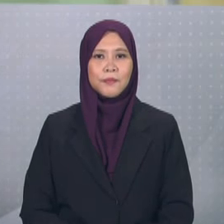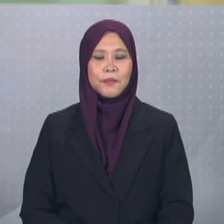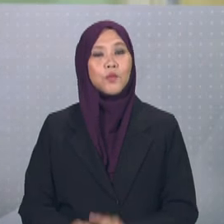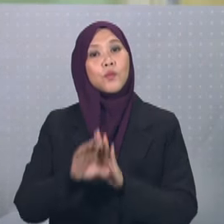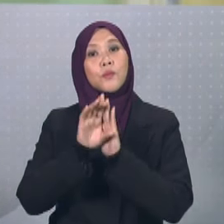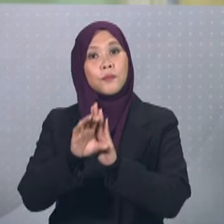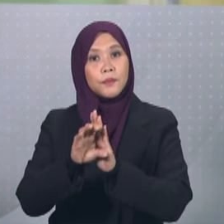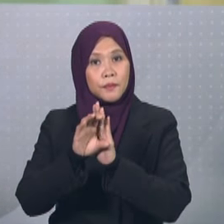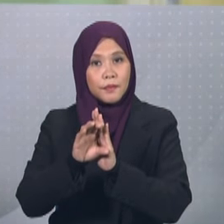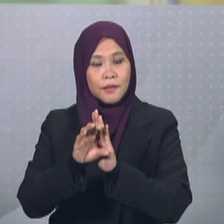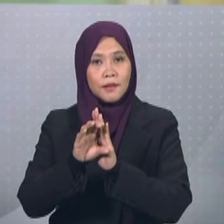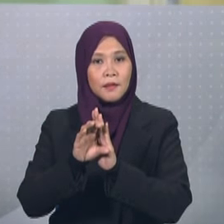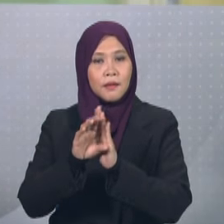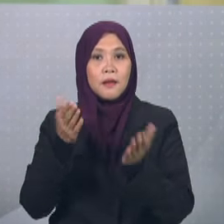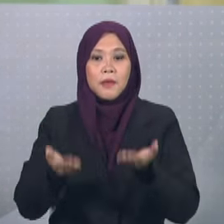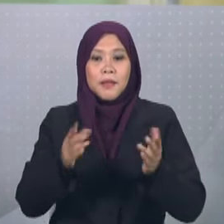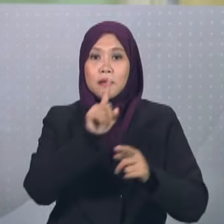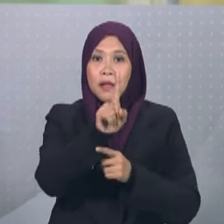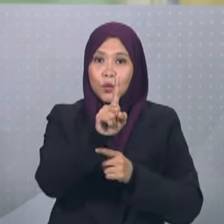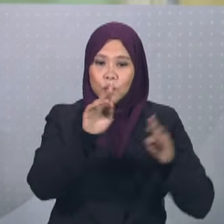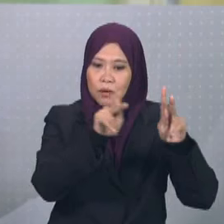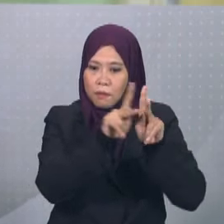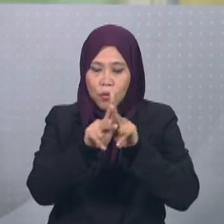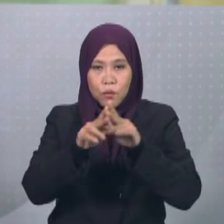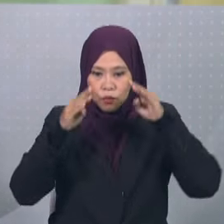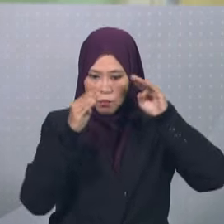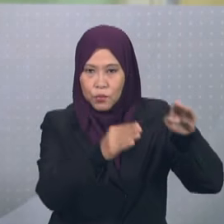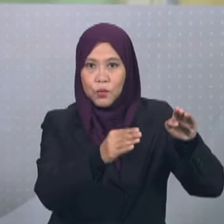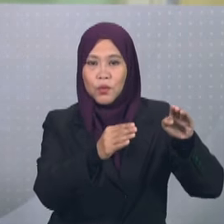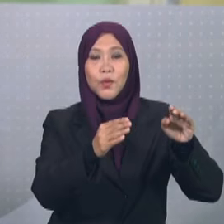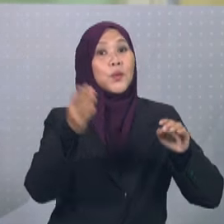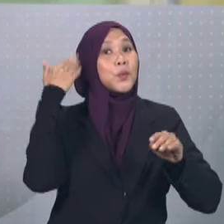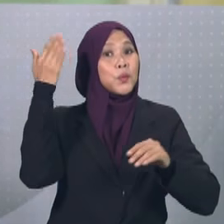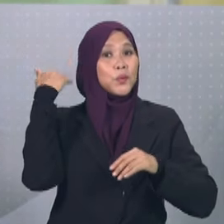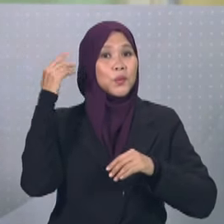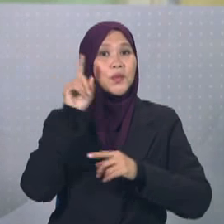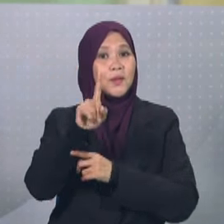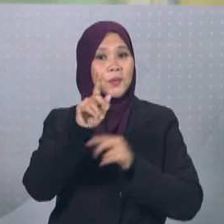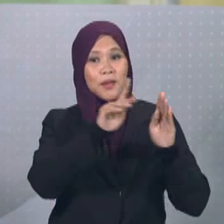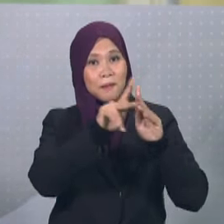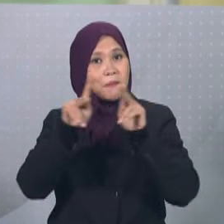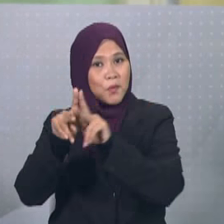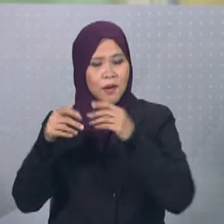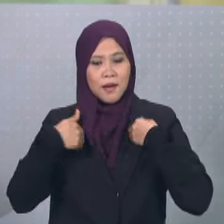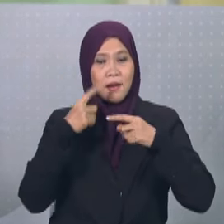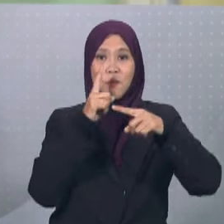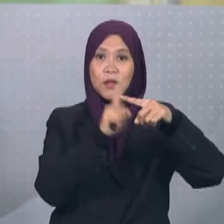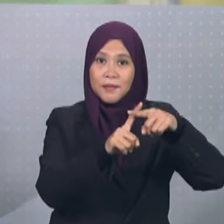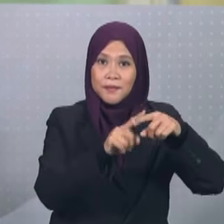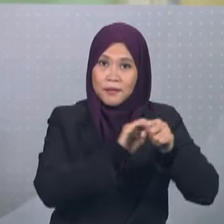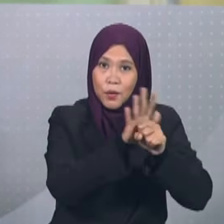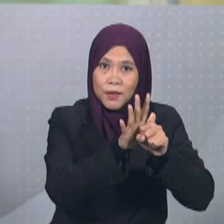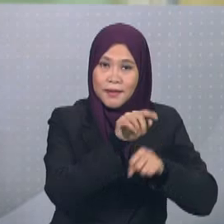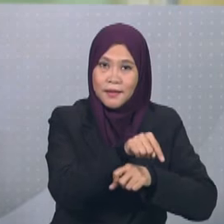Misalnya, mungkin satu kampung saja yang dulu mungkin satu kampung saja yang terdapat positifnya kes,